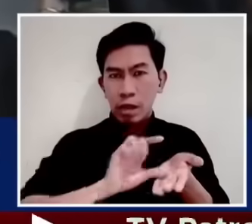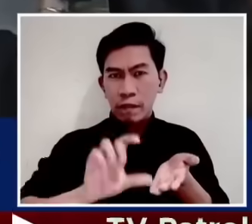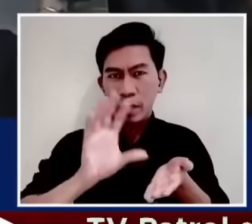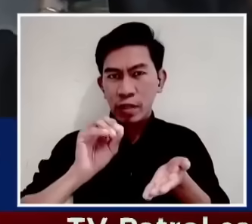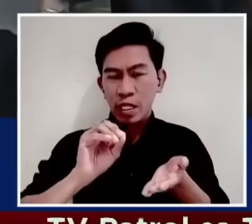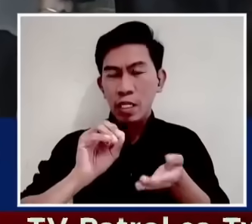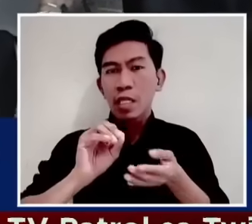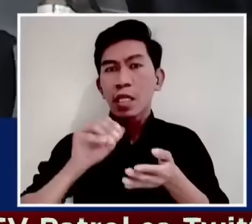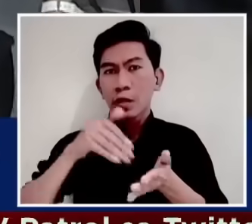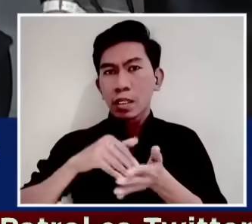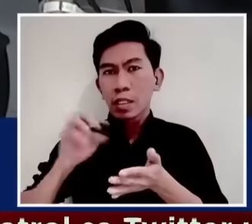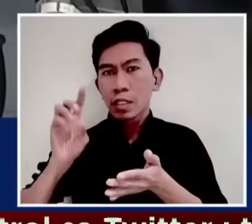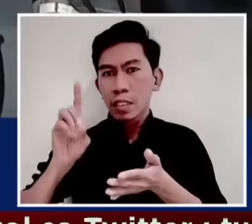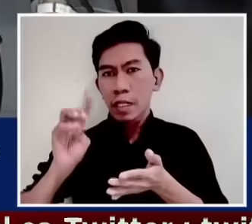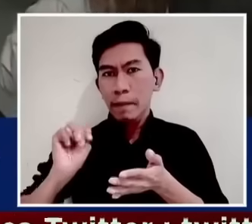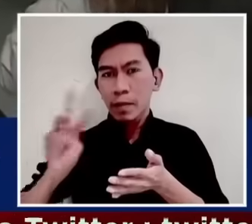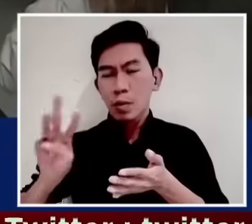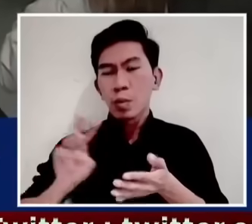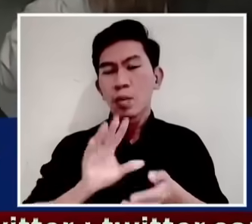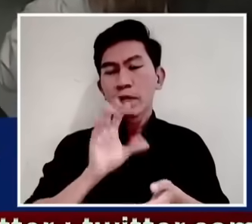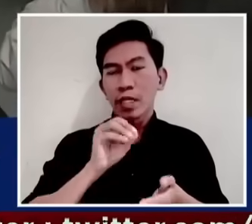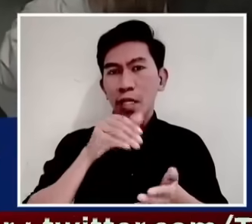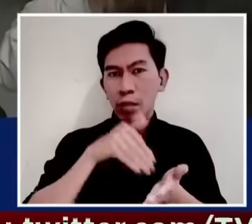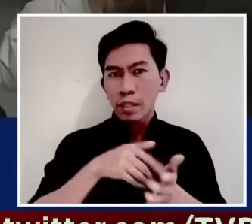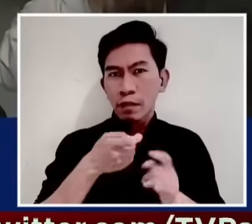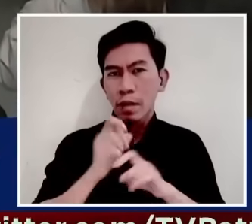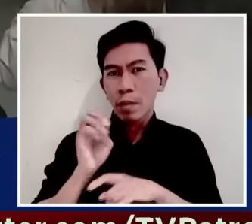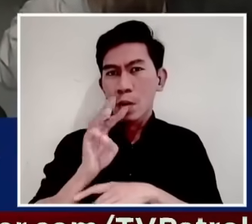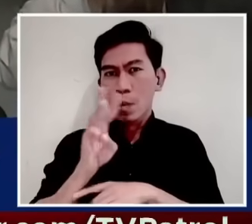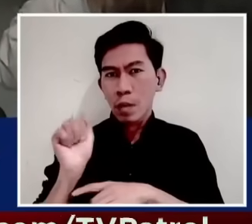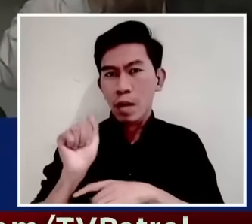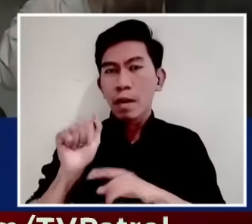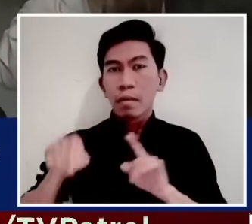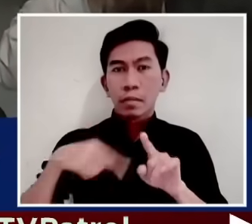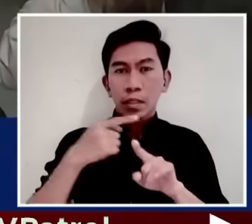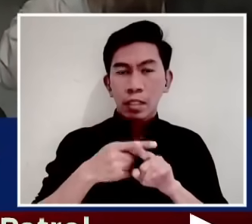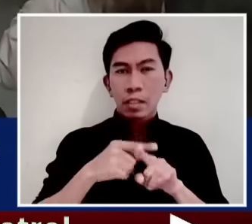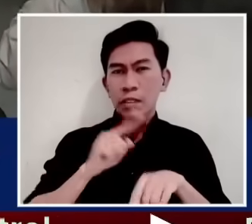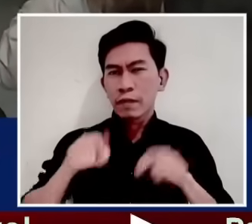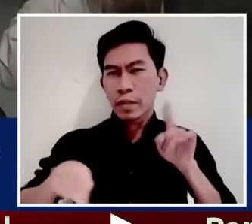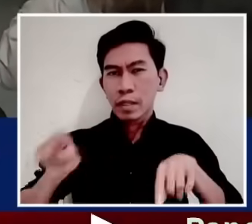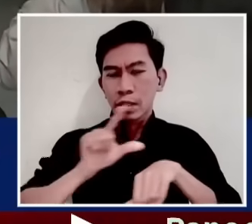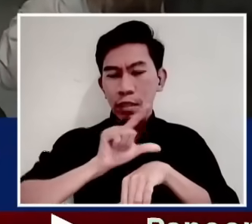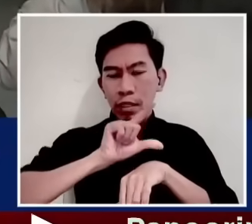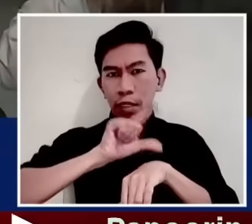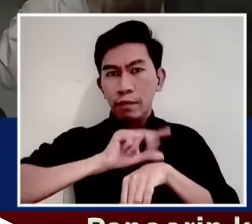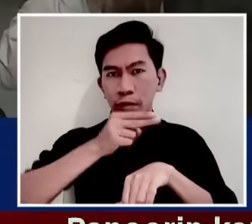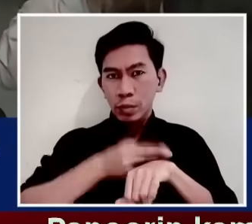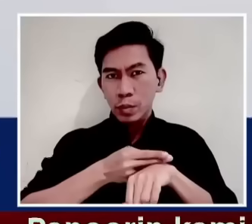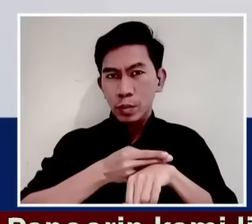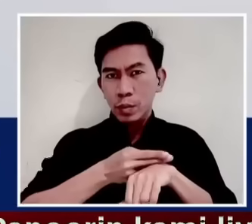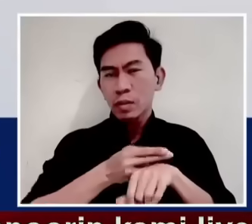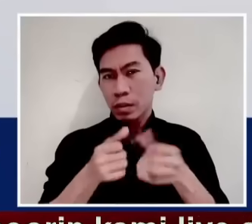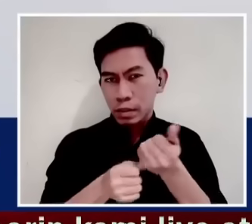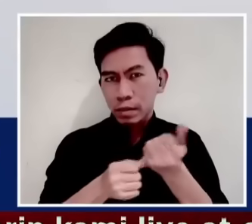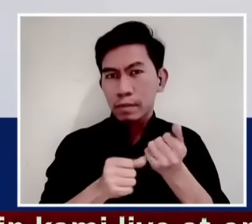50,000 pesos mula sa OWA at ilang assistance at livelihood packages mula sa DSWD.